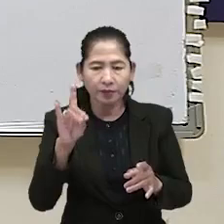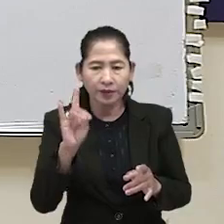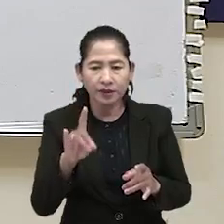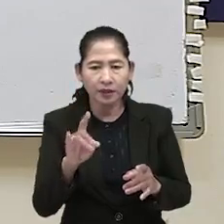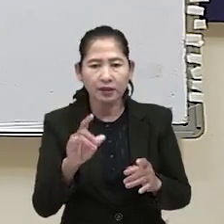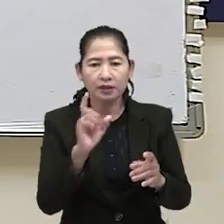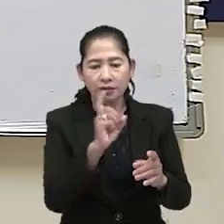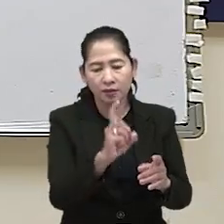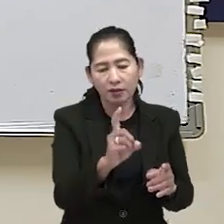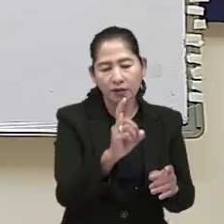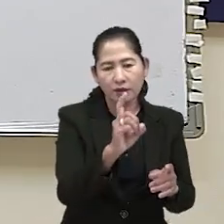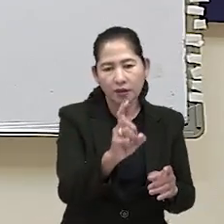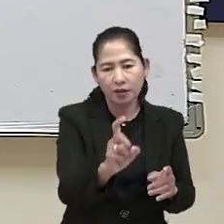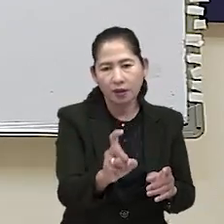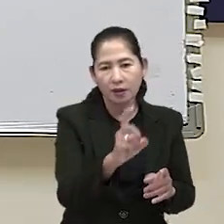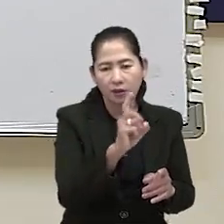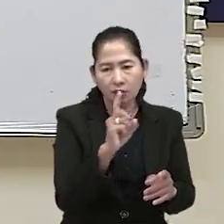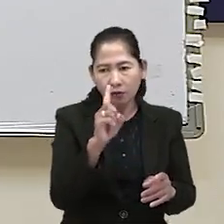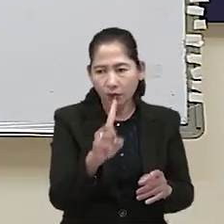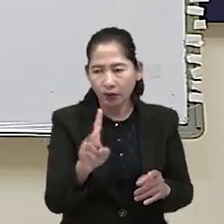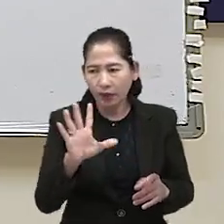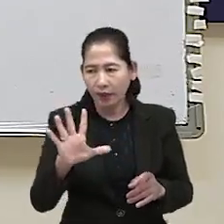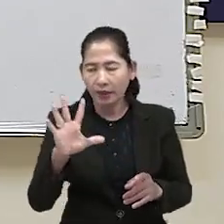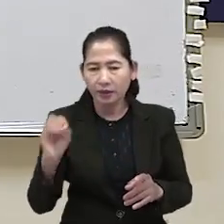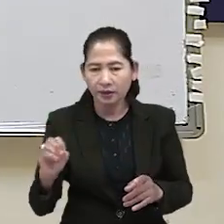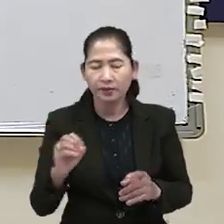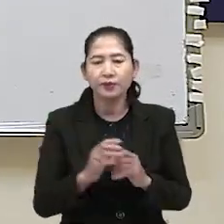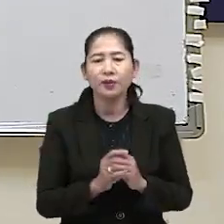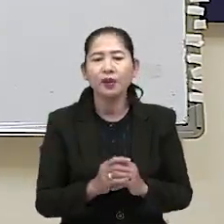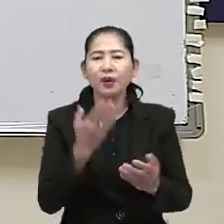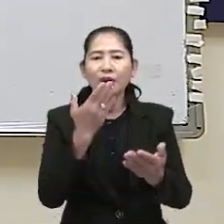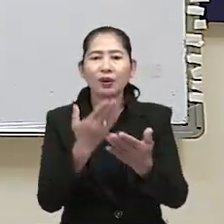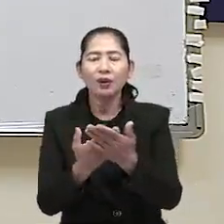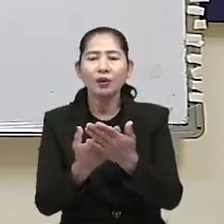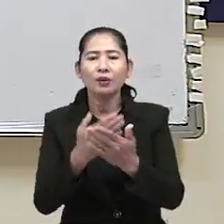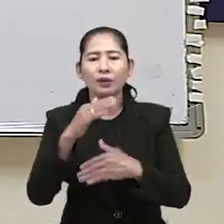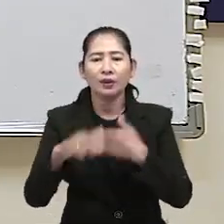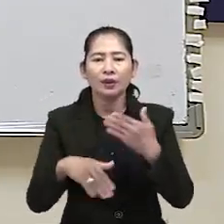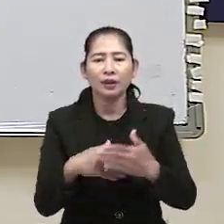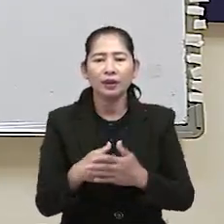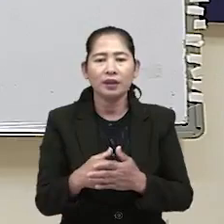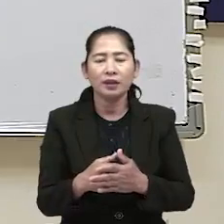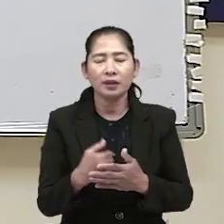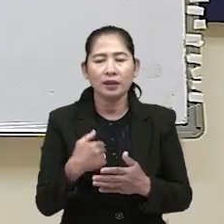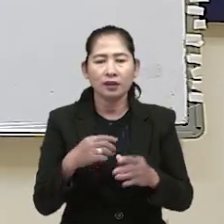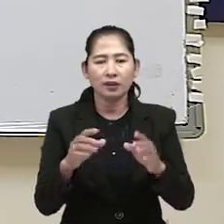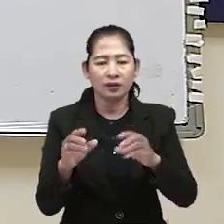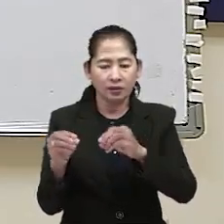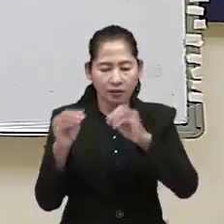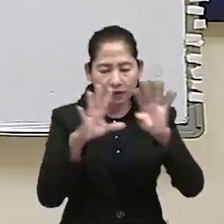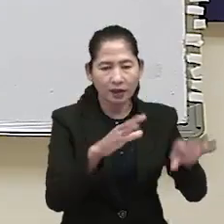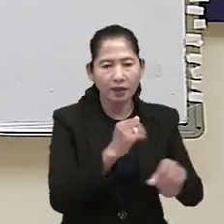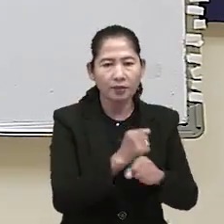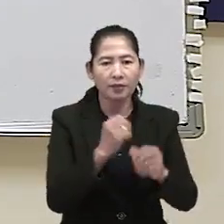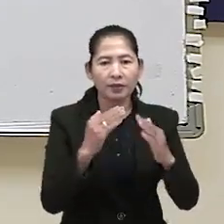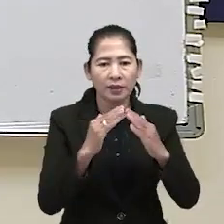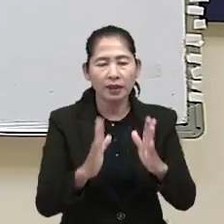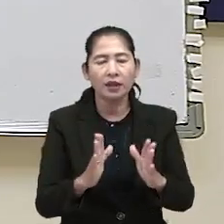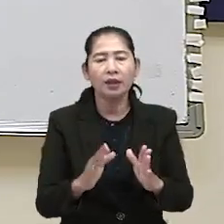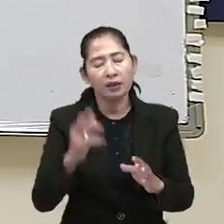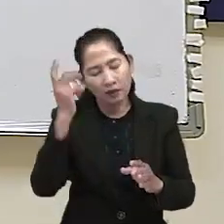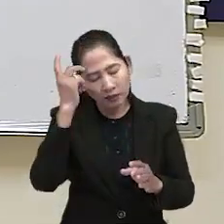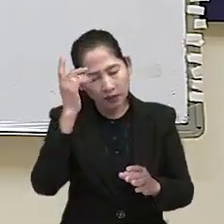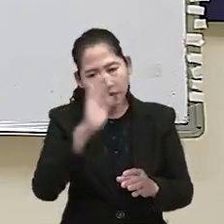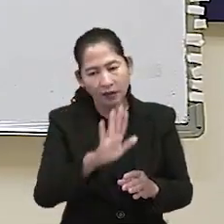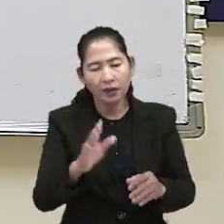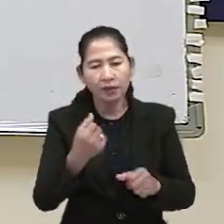ចកទំព័រទី150ចាអរគុណច្រើនកូនទាំងអស់គ្នាអញ្ចឹងអ្នកគ្រូសំដកកិច្ចការផ្ទះណាកូនណាដោយសារតែអ្នកគ្រូគិត